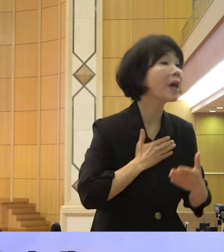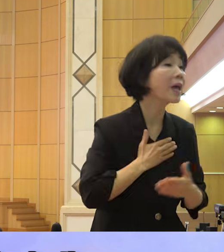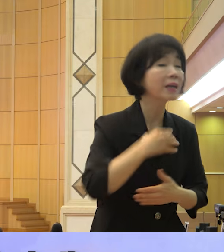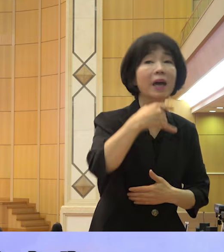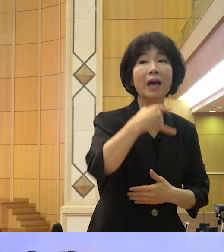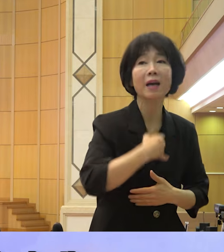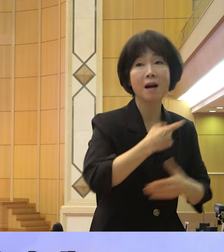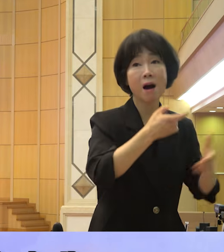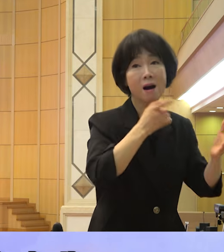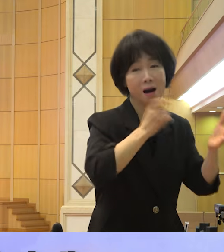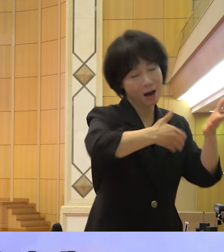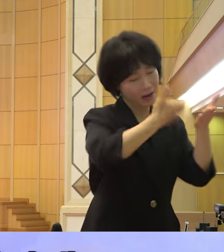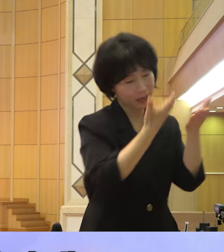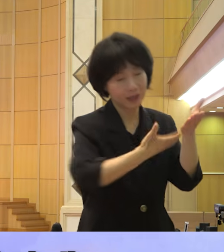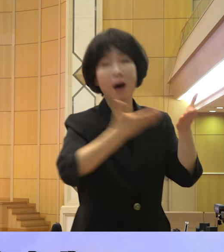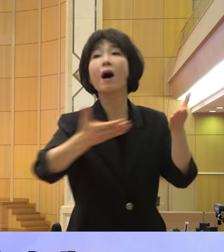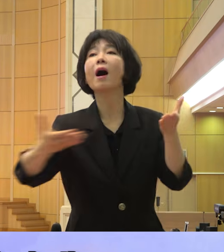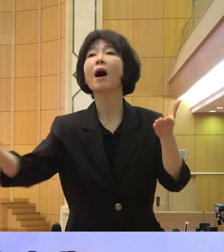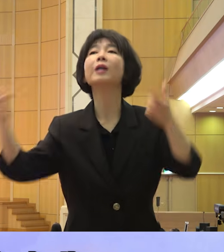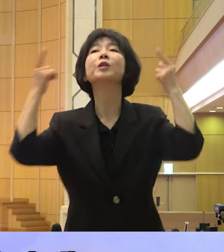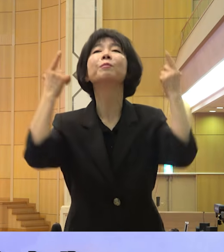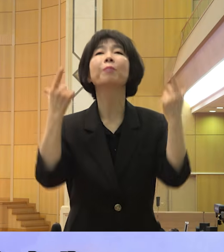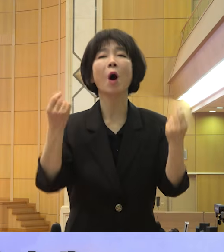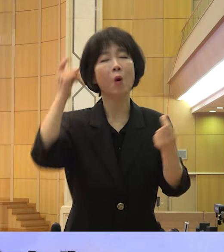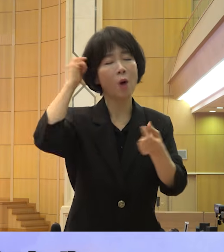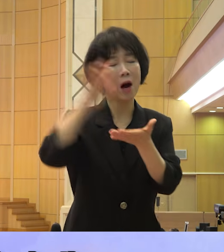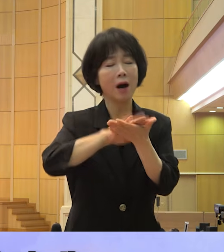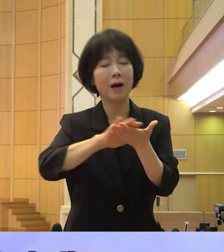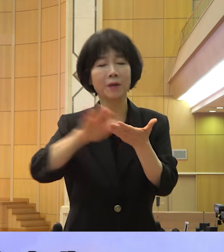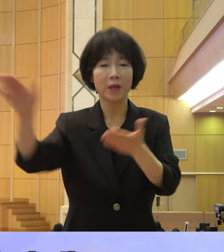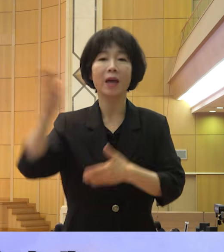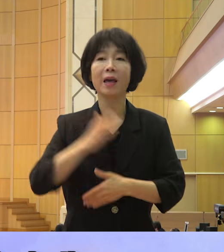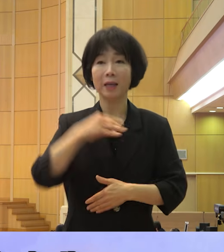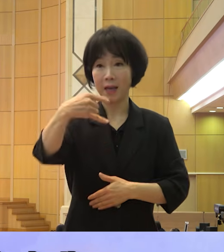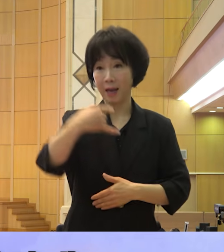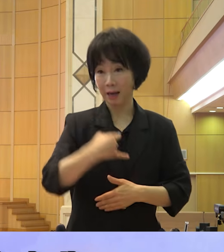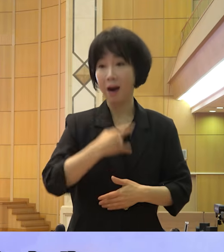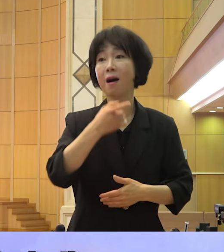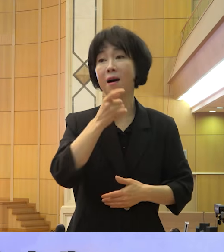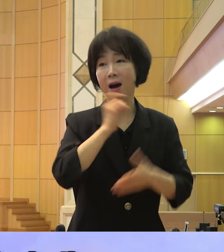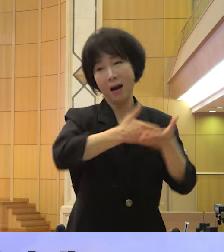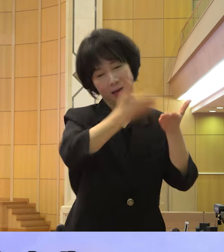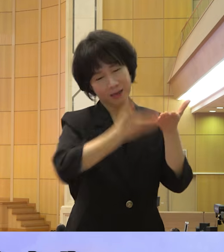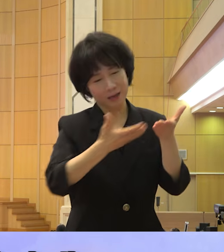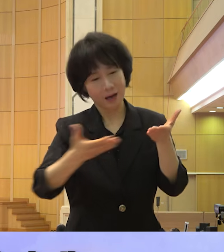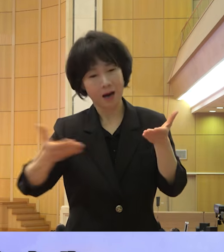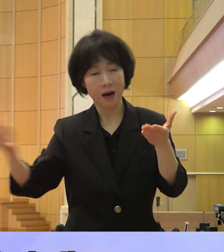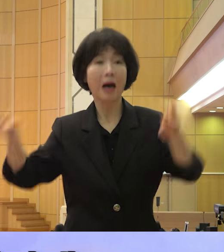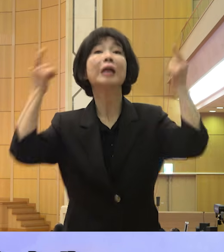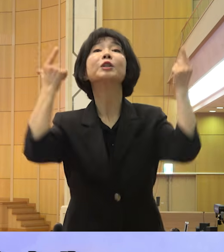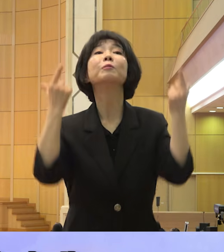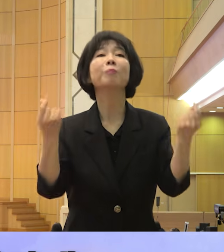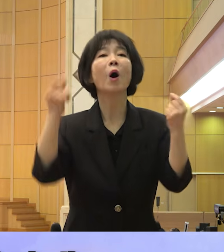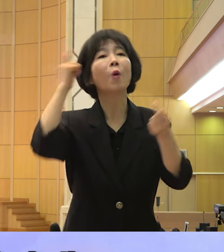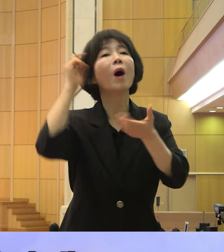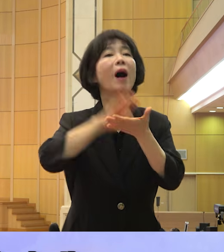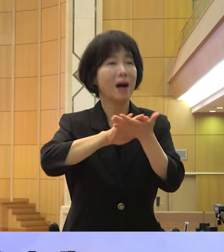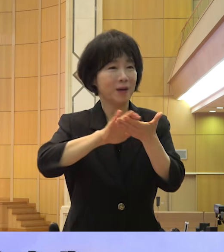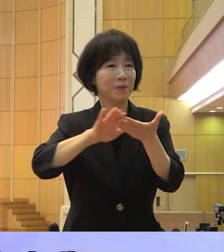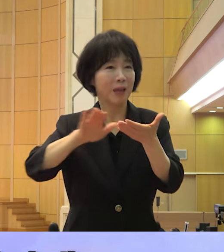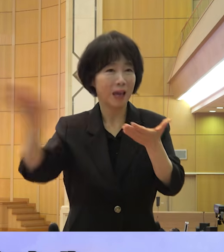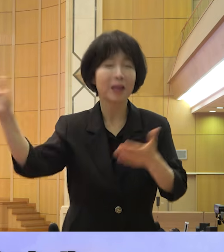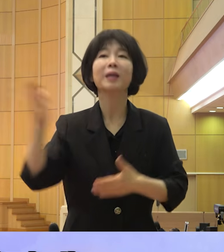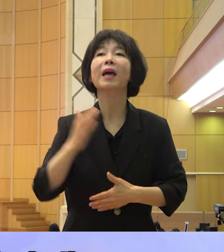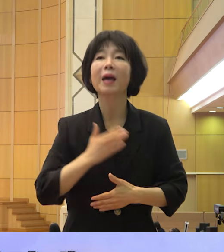할렐루야. 내게 강 같은 평화, 내게 강 같은